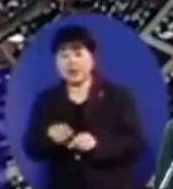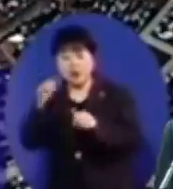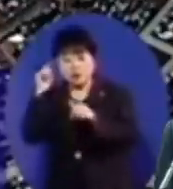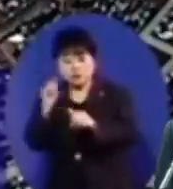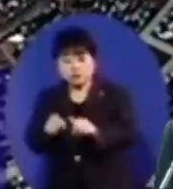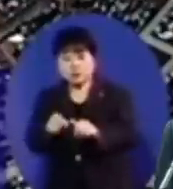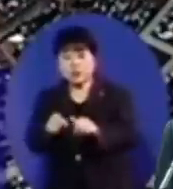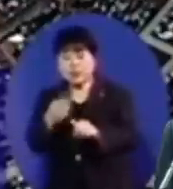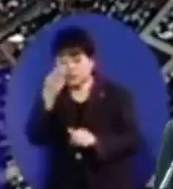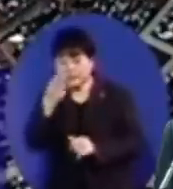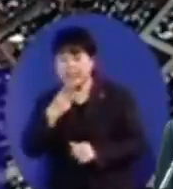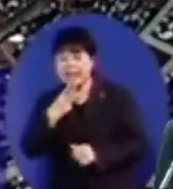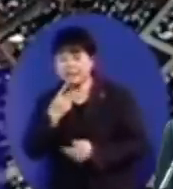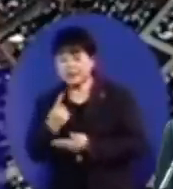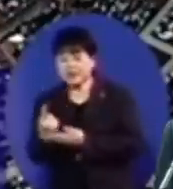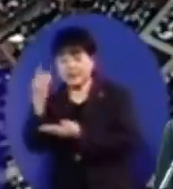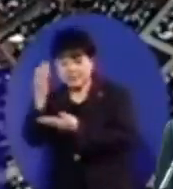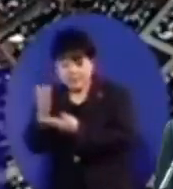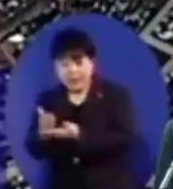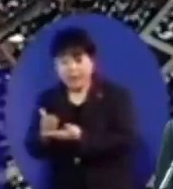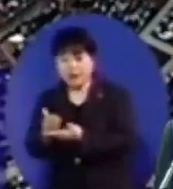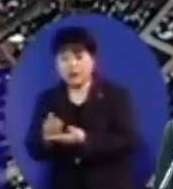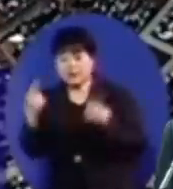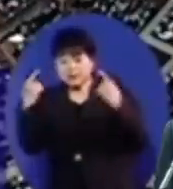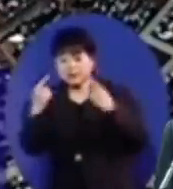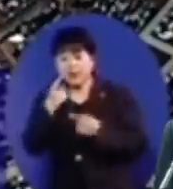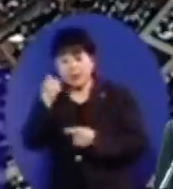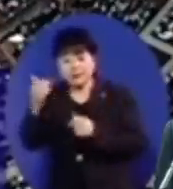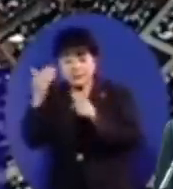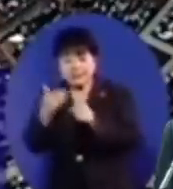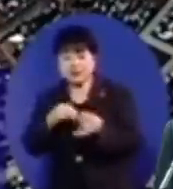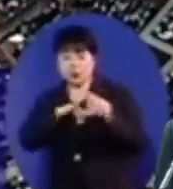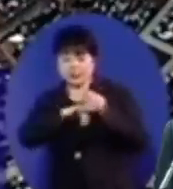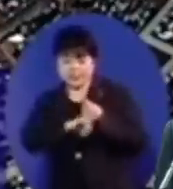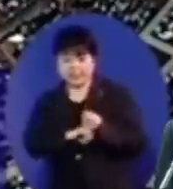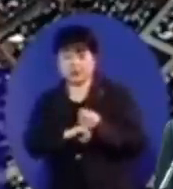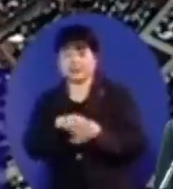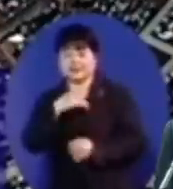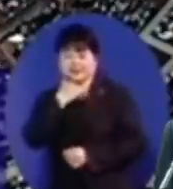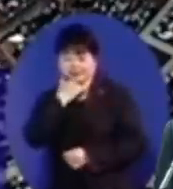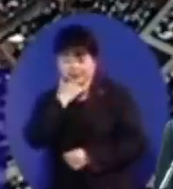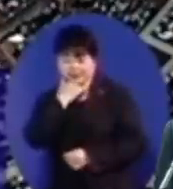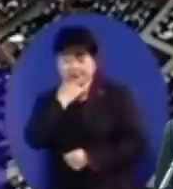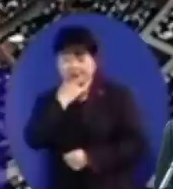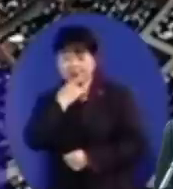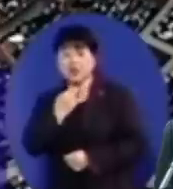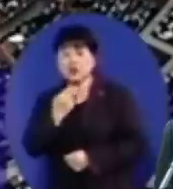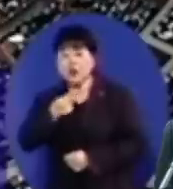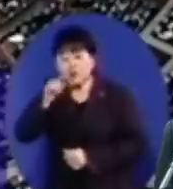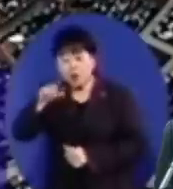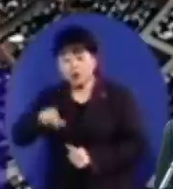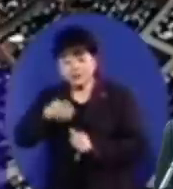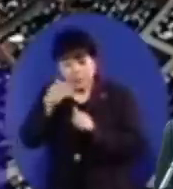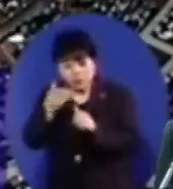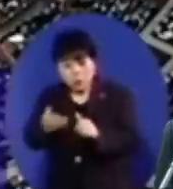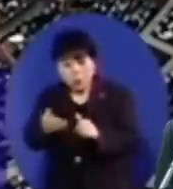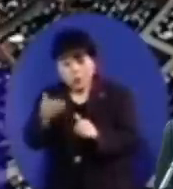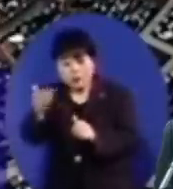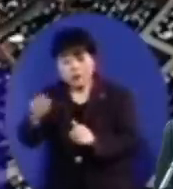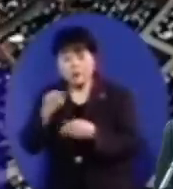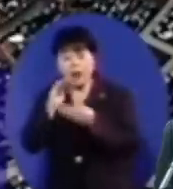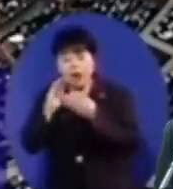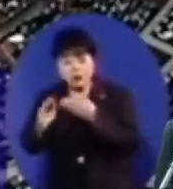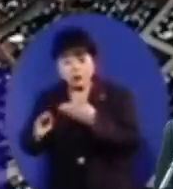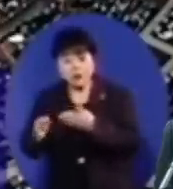이르시되 예루살렘을 떠나지 말고 내게서 들은 바 아버지께서 약속하신 것을 기다리라. 요한은 물로 침례를 베풀었으나 너희는 몇